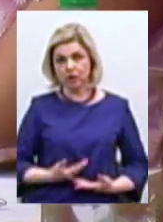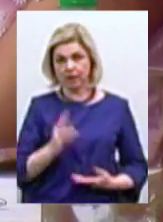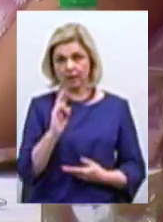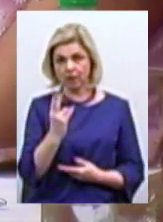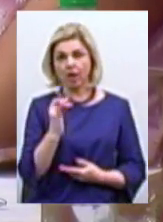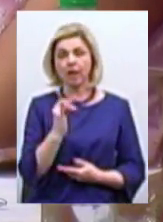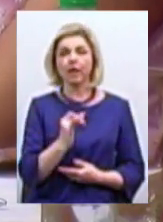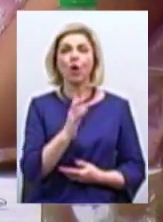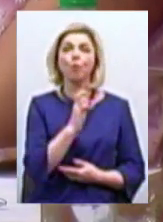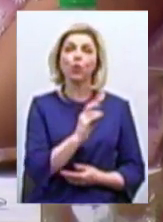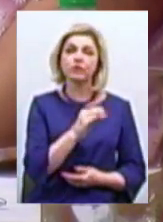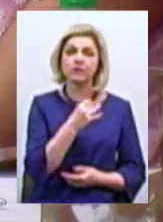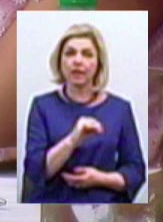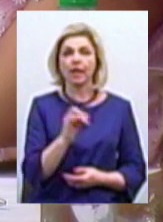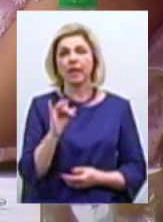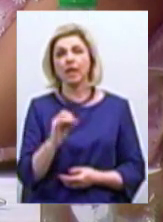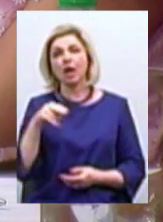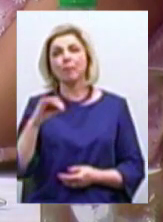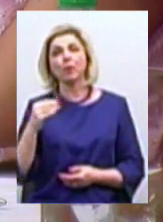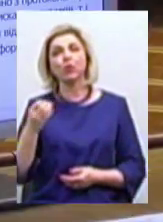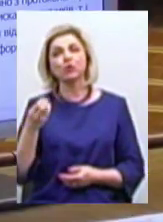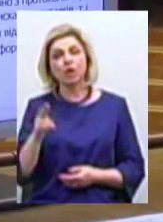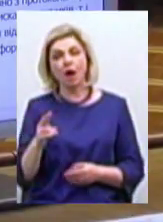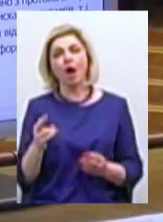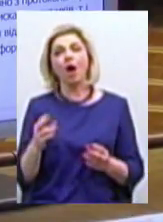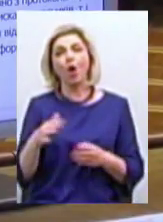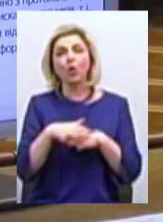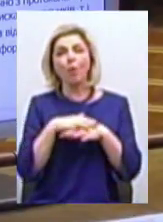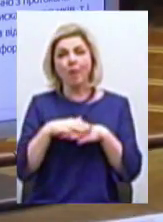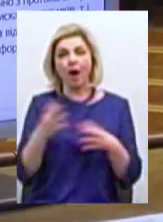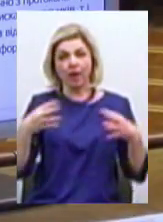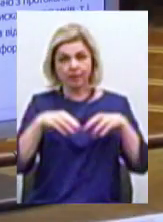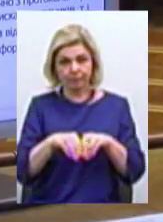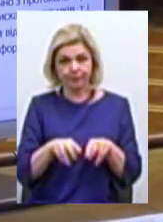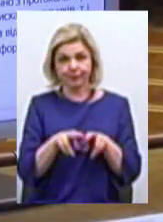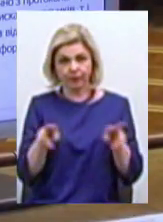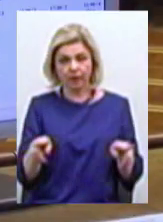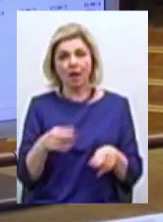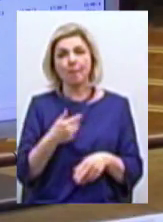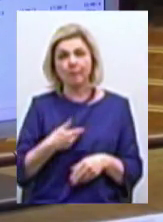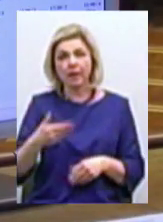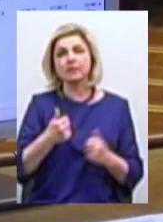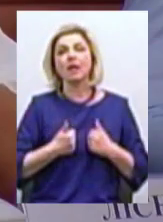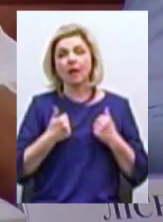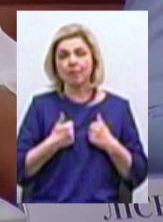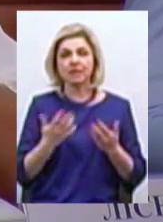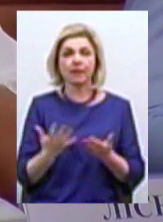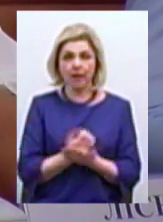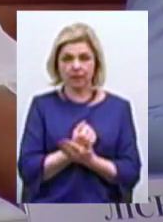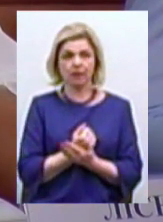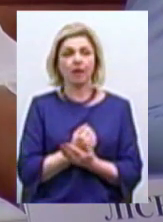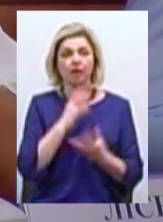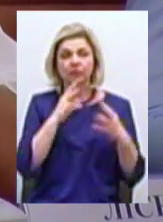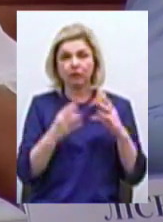та Прибужанівської об'єднаних територіальних громад. Ми намагаємося знайти компроміс з природою і зберегти здоров'я річки, підкреслив